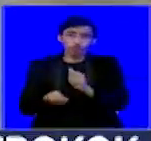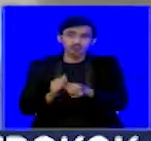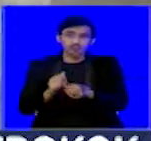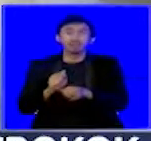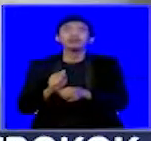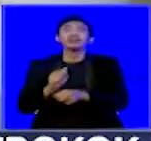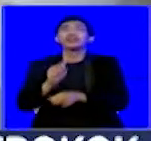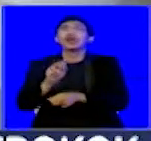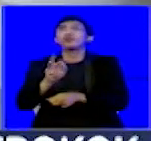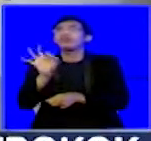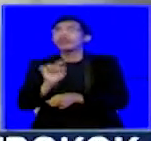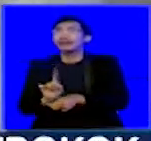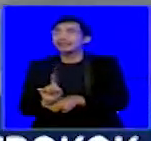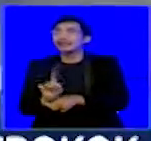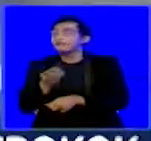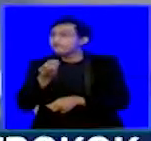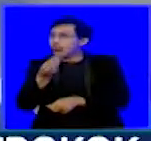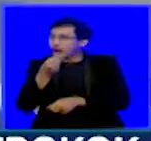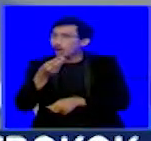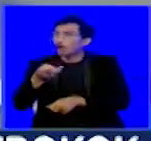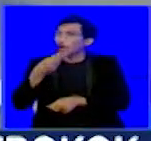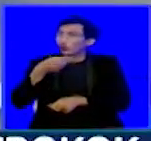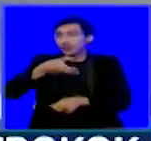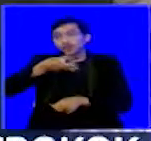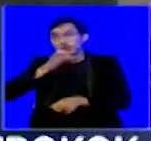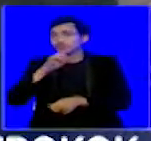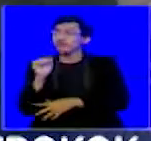merokok karena dapat mempengaruhi keakurasian